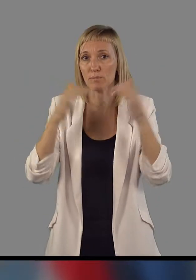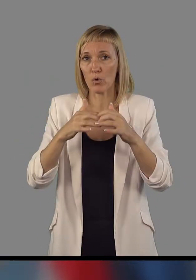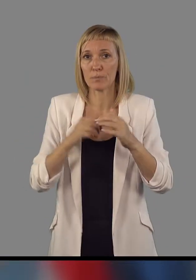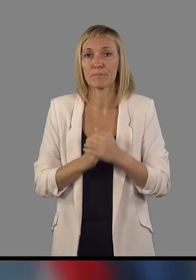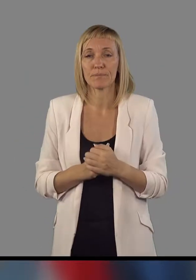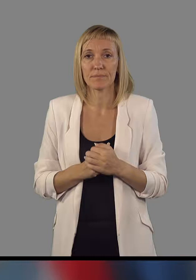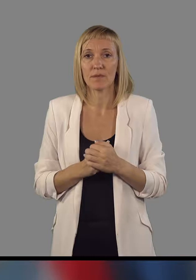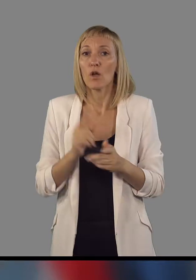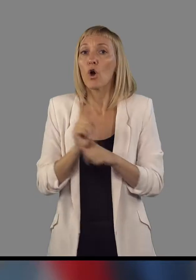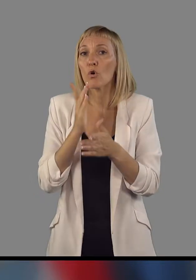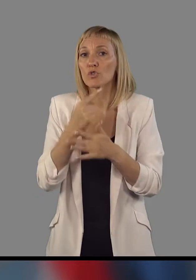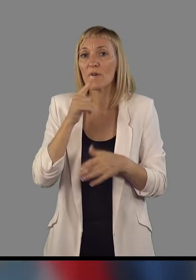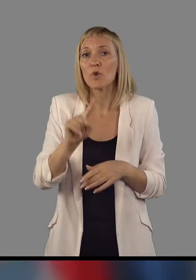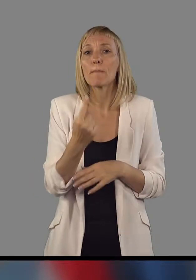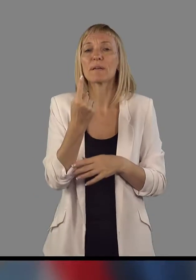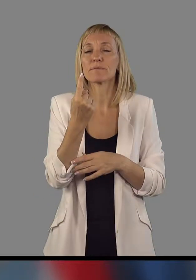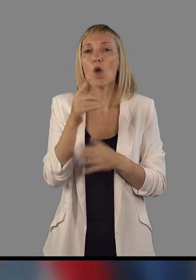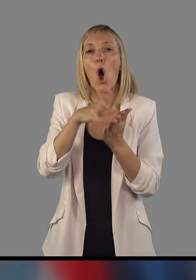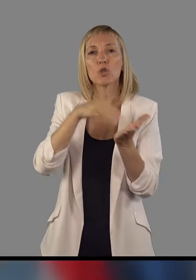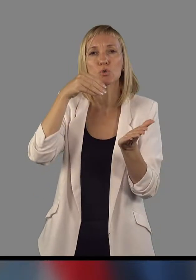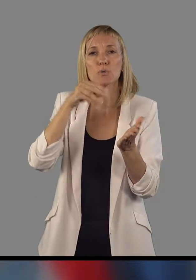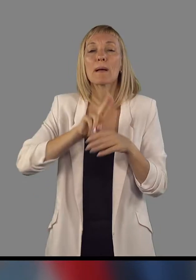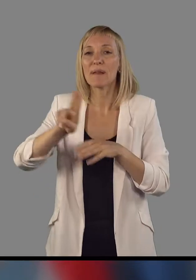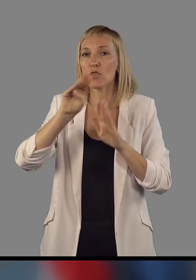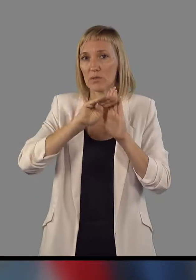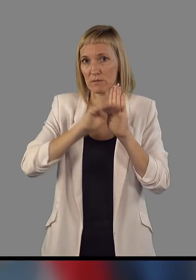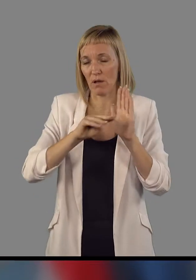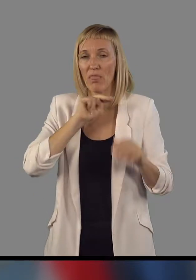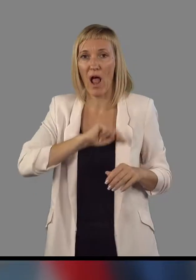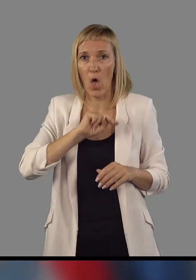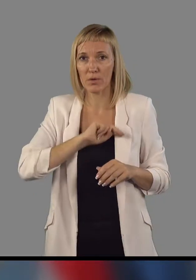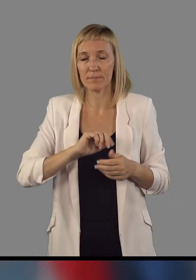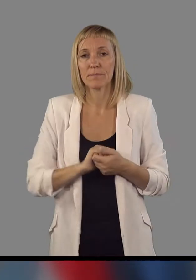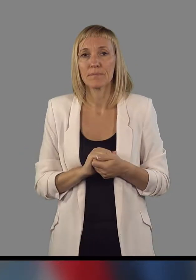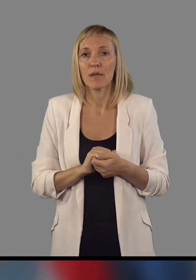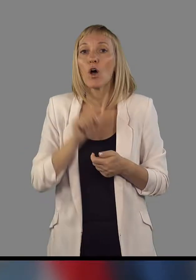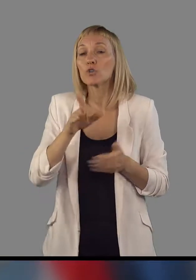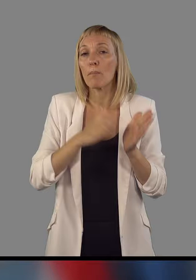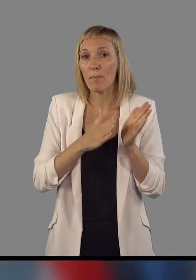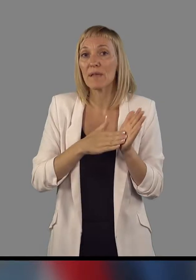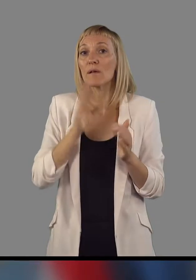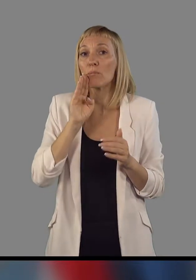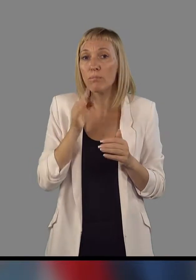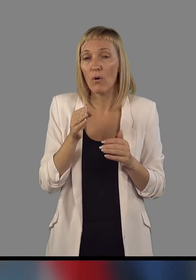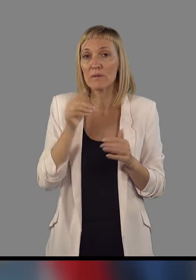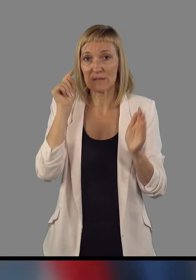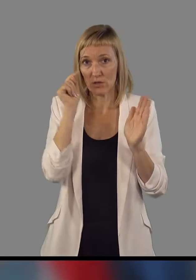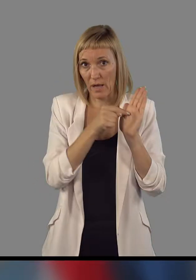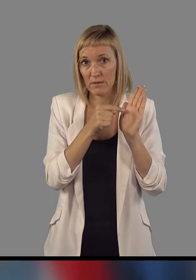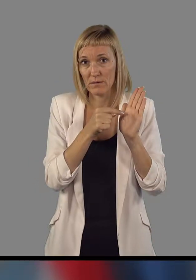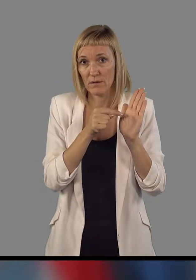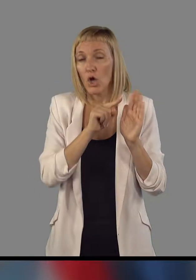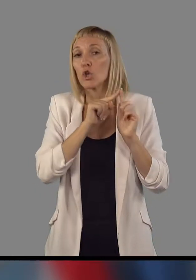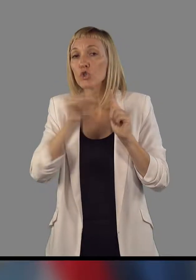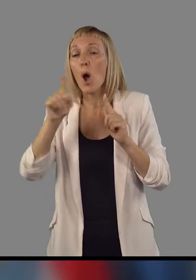v Državnem zboru. Kot rečeno, gre za prvi osnutek prednostnih nalog, kar pomeni, da se bodo